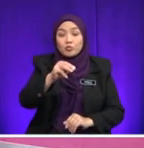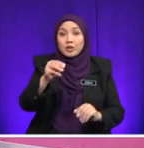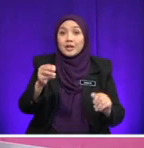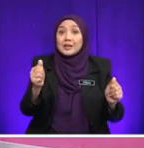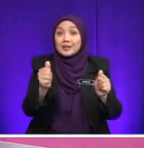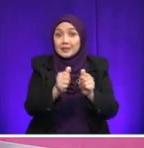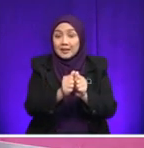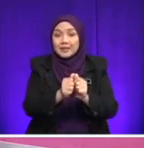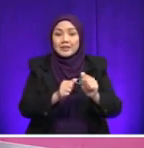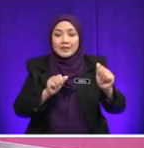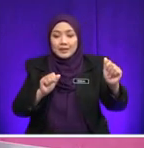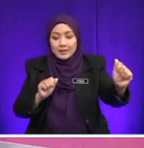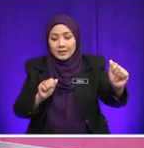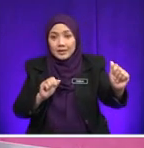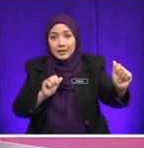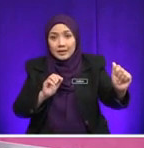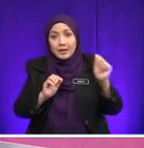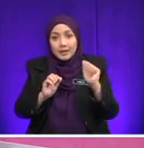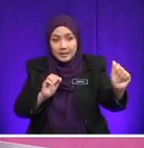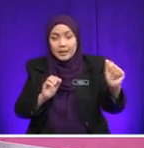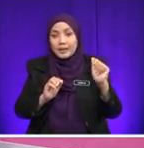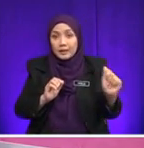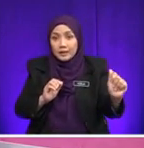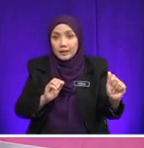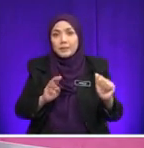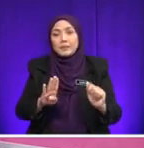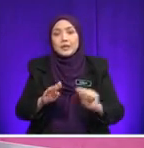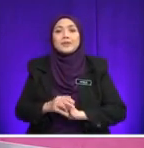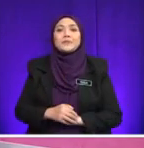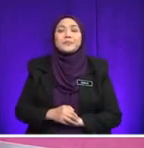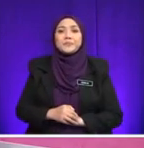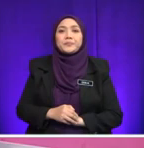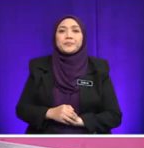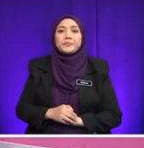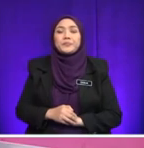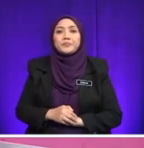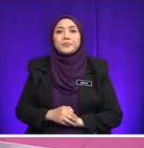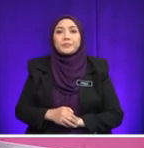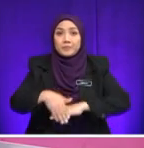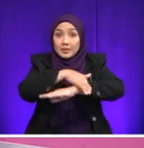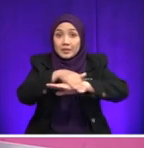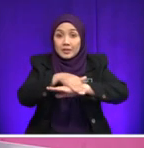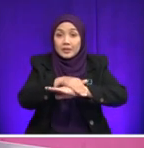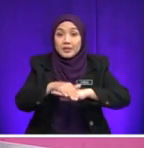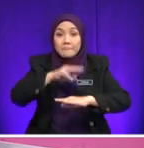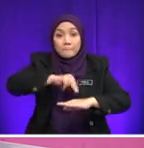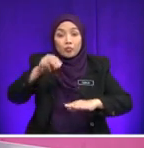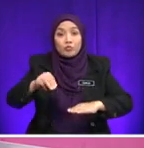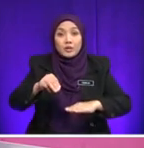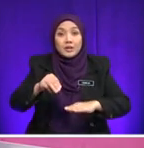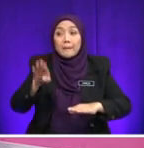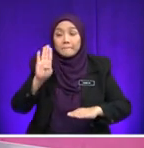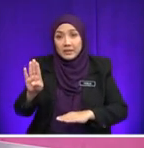tambah dengan 45 m dikuasakan yaitu Sisi alfare ke papan B